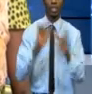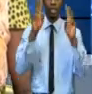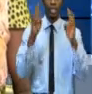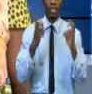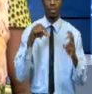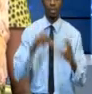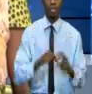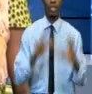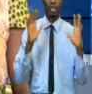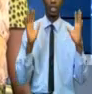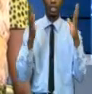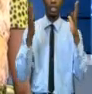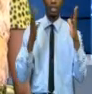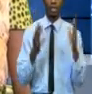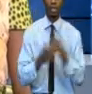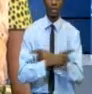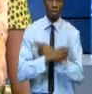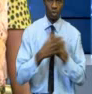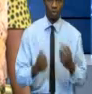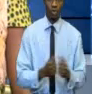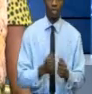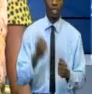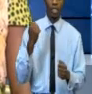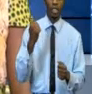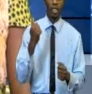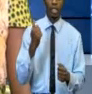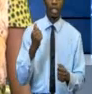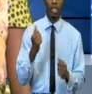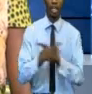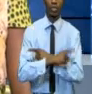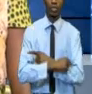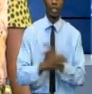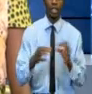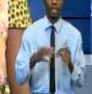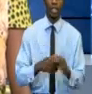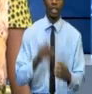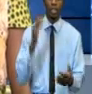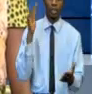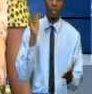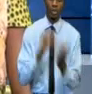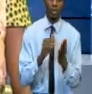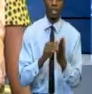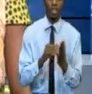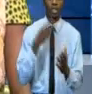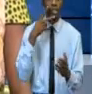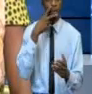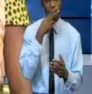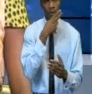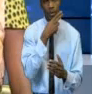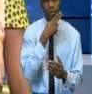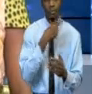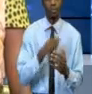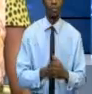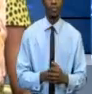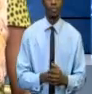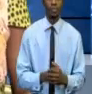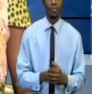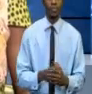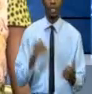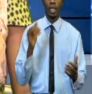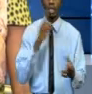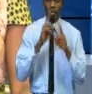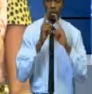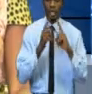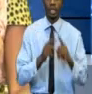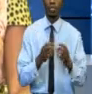contre anti-corruption. Et ce phénomène social, politique et économique complexe touche également la République démocratique du